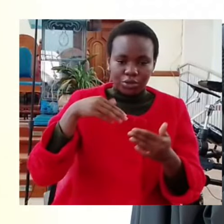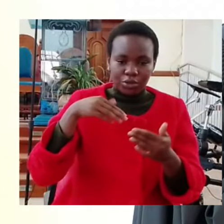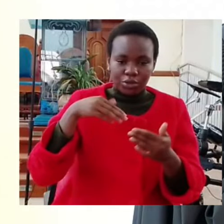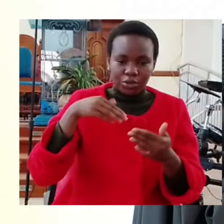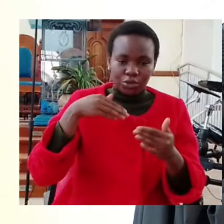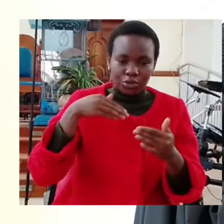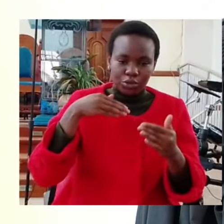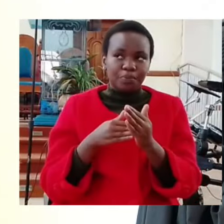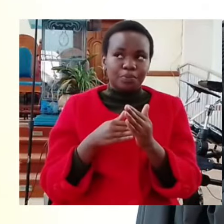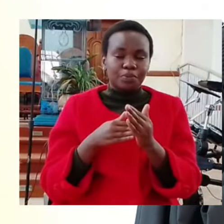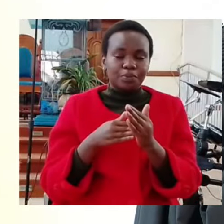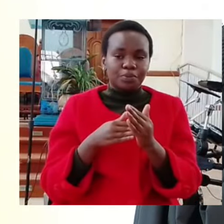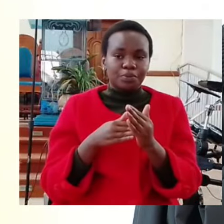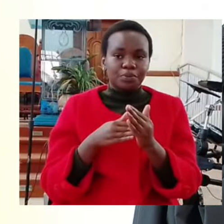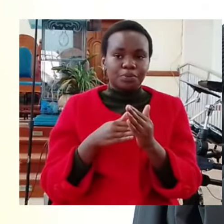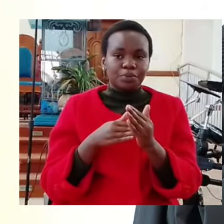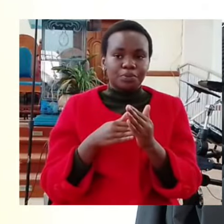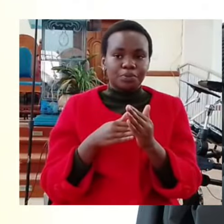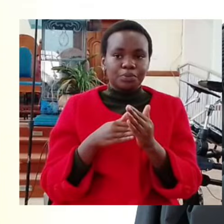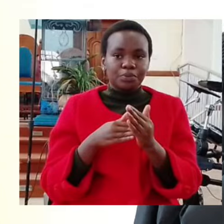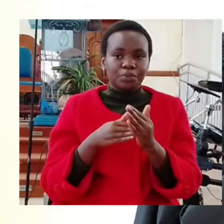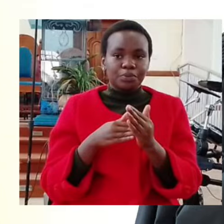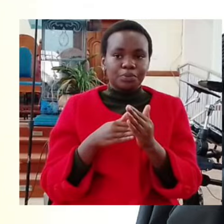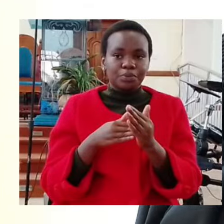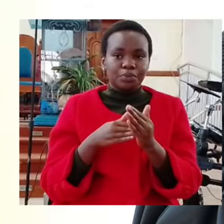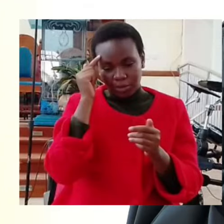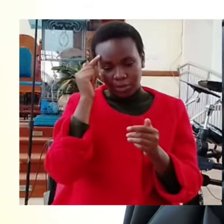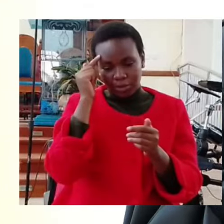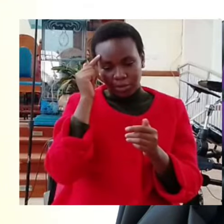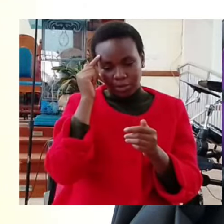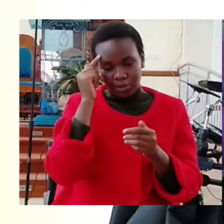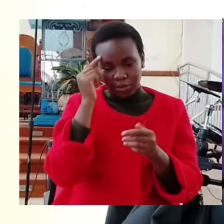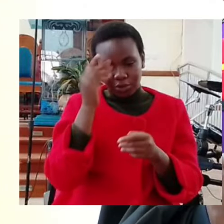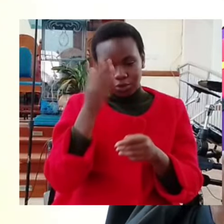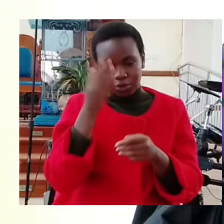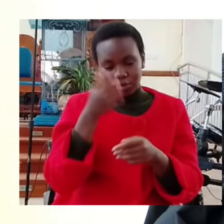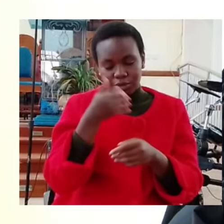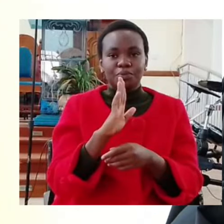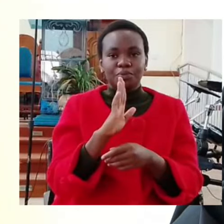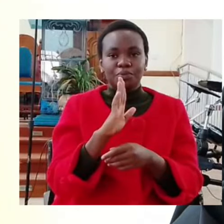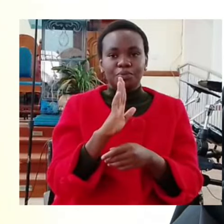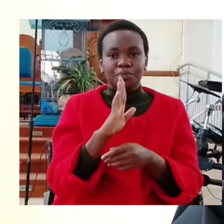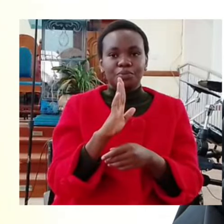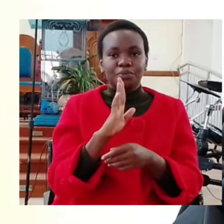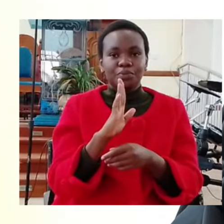niki mwathani niki tondu we na mehia maku mari maingi muno